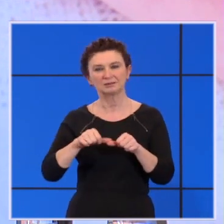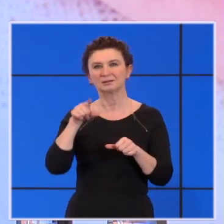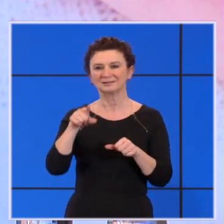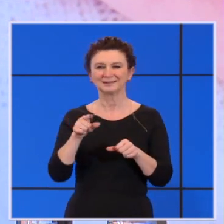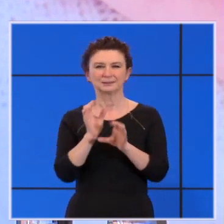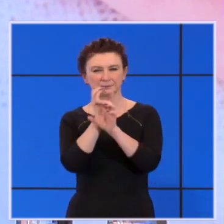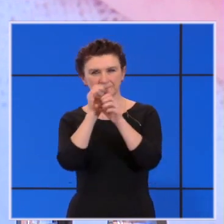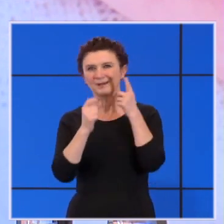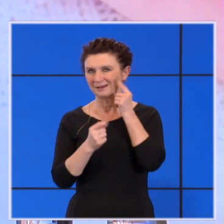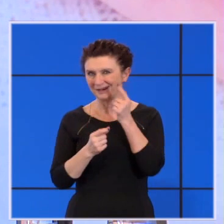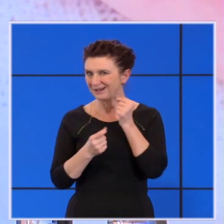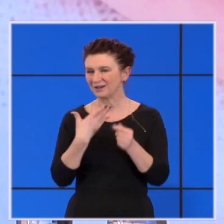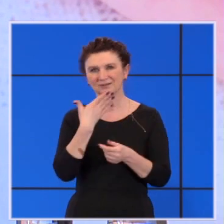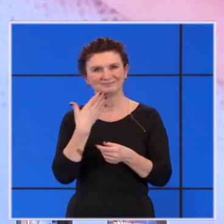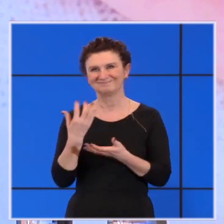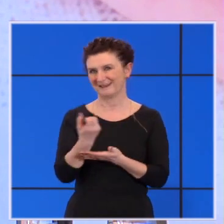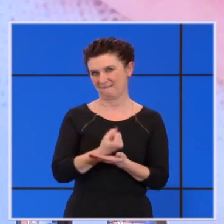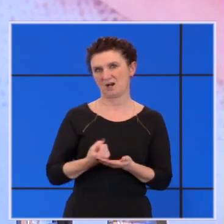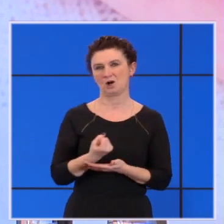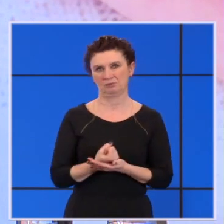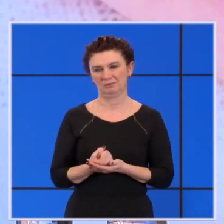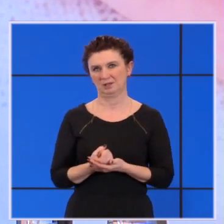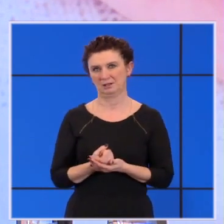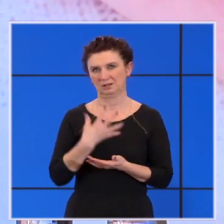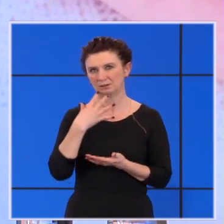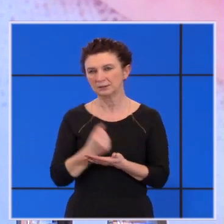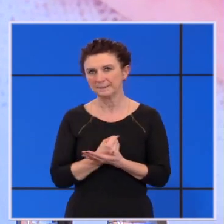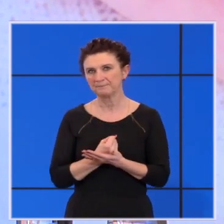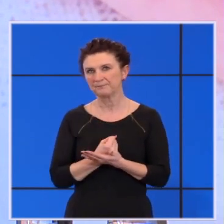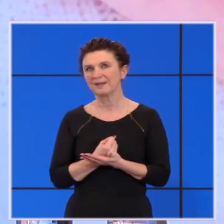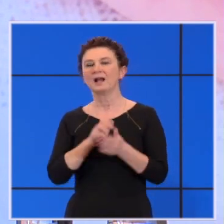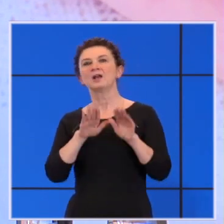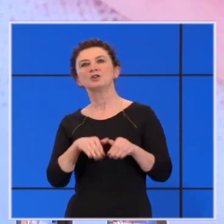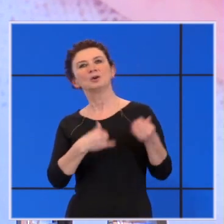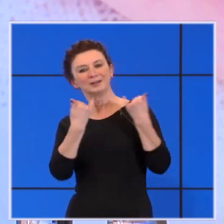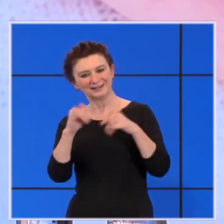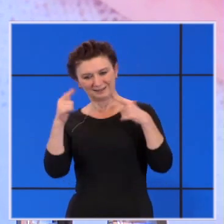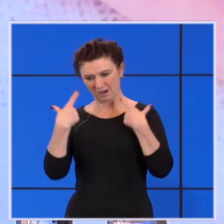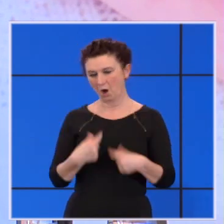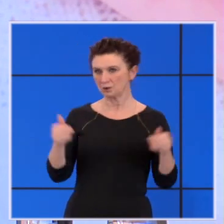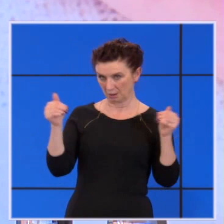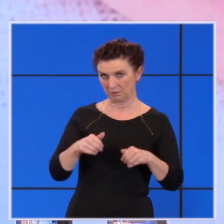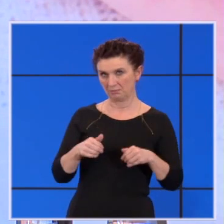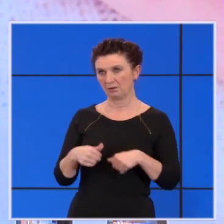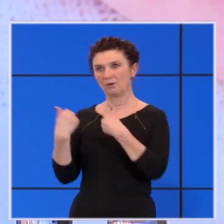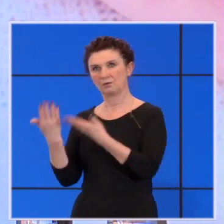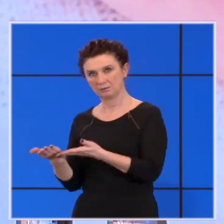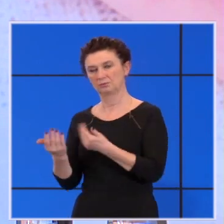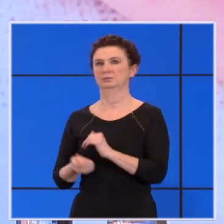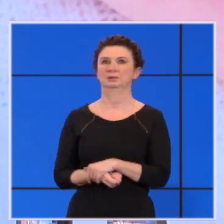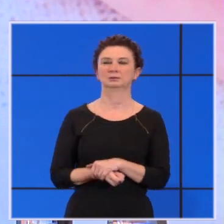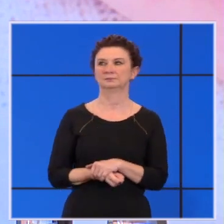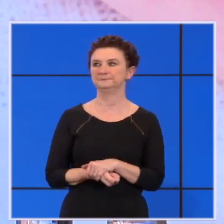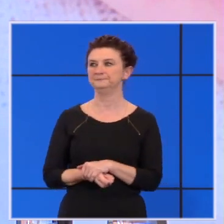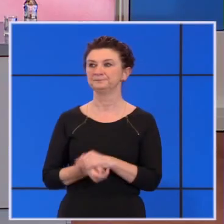między innymi możliwość zaimplementowania tego zarodka u pary, która jest jakby rodzicem tego zarodka. W związku z tym takie przepisy prawne zostały zaproponowane.